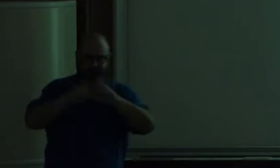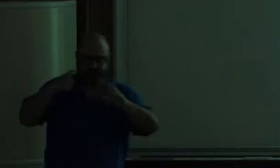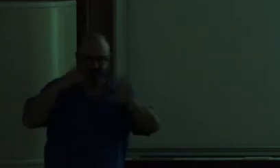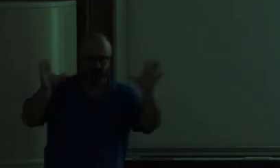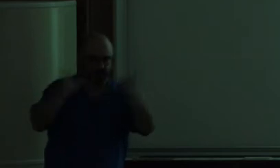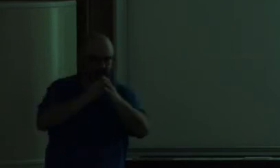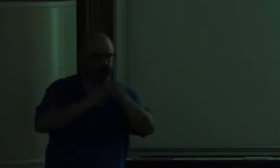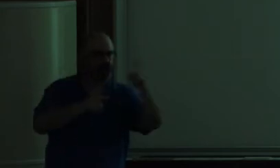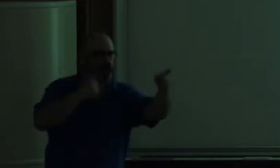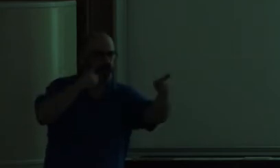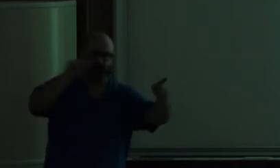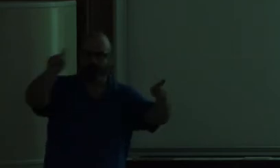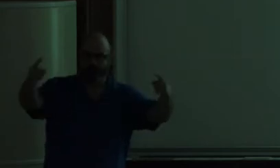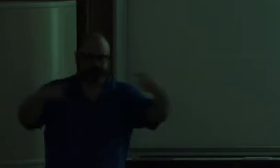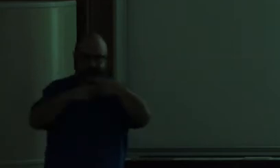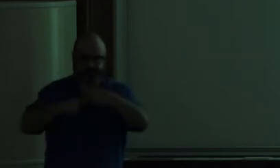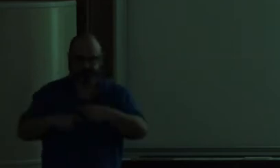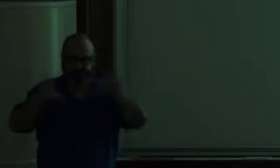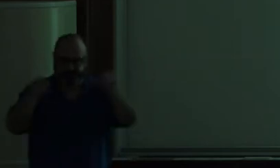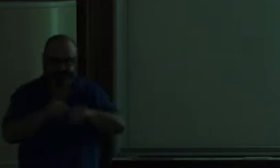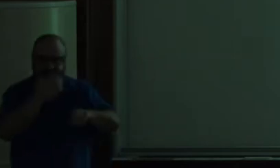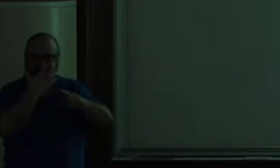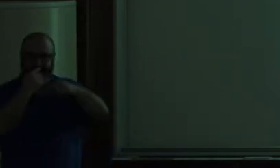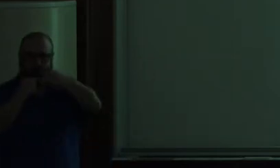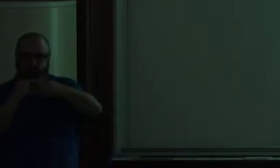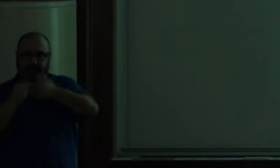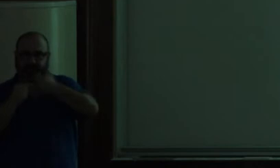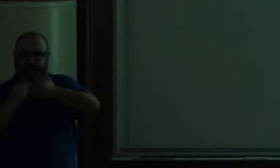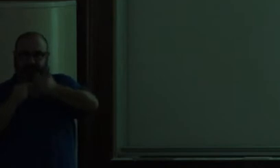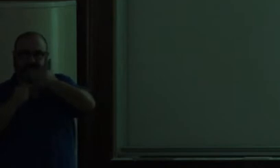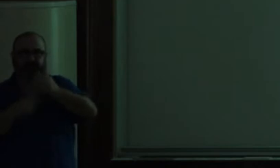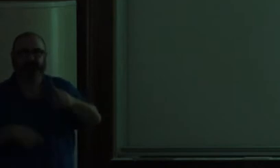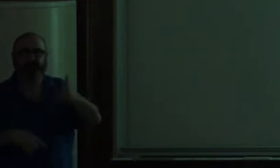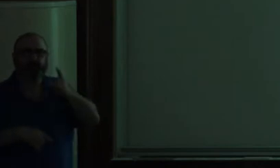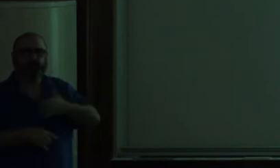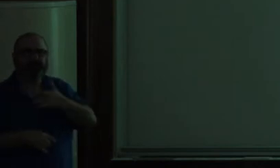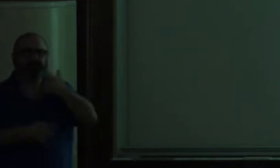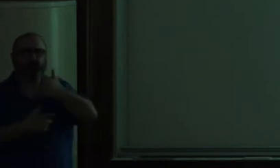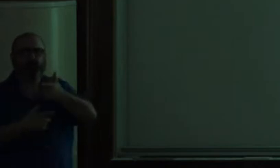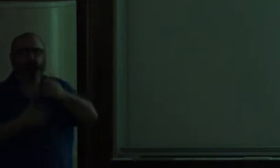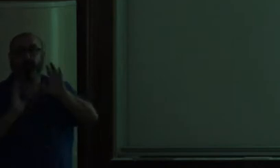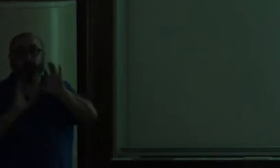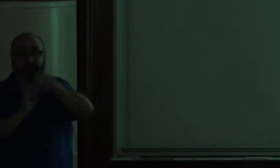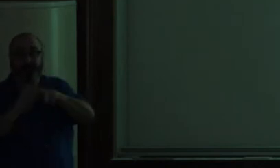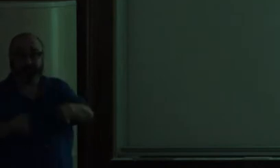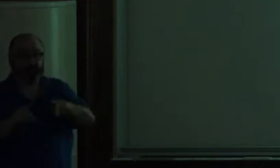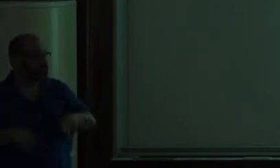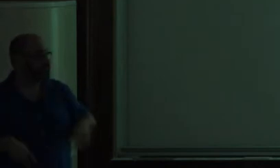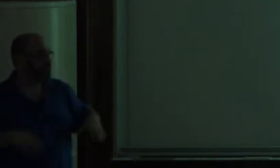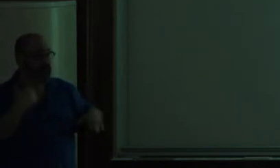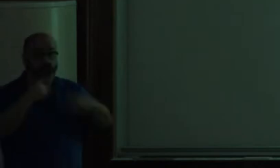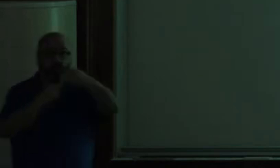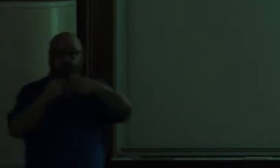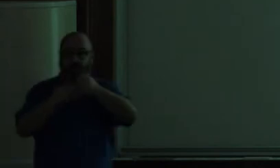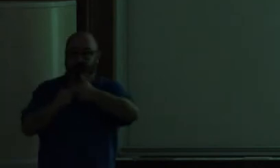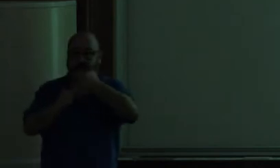et à chaque fois que vous le recroisez, en tout cas quelque chose qui est similaire, vous allez incrémenter un compteur. On a tous fait ça à un moment donné, ne serait-ce que pour des exercices pédagogiques. Vous incrémentez un